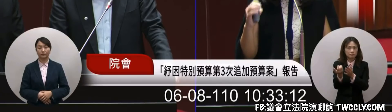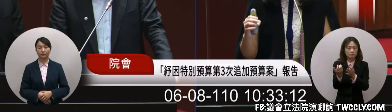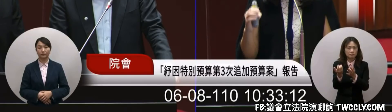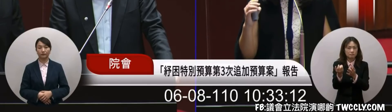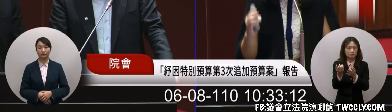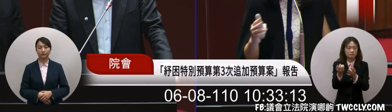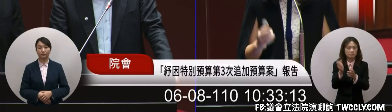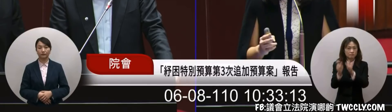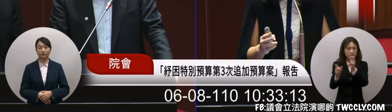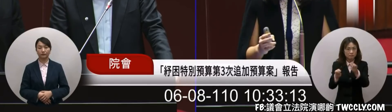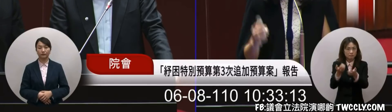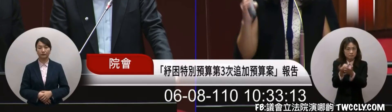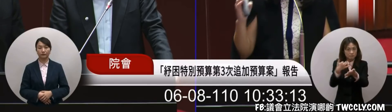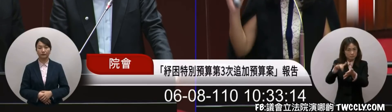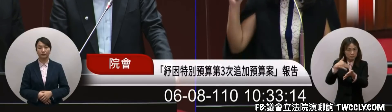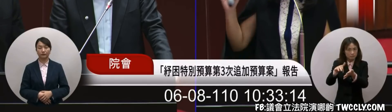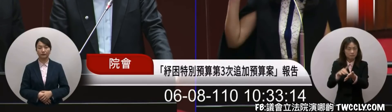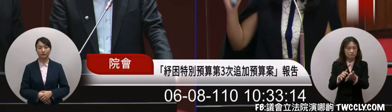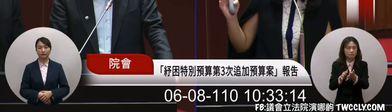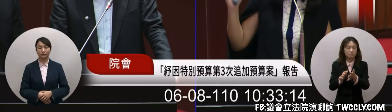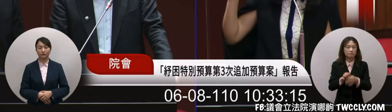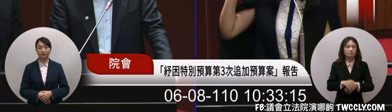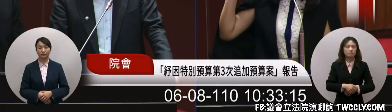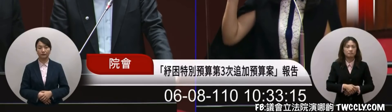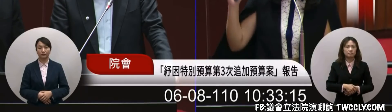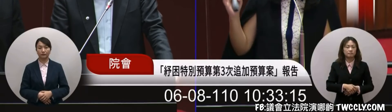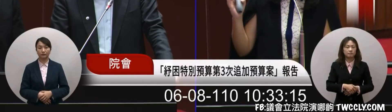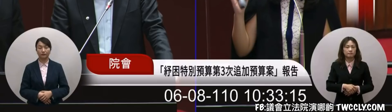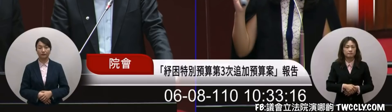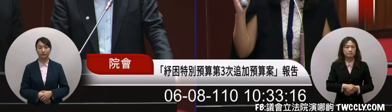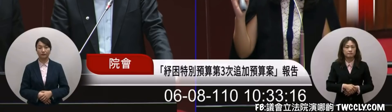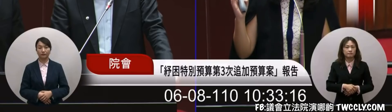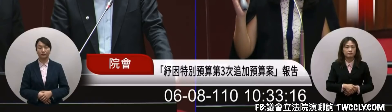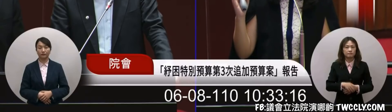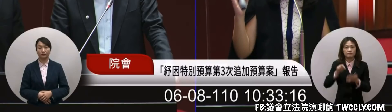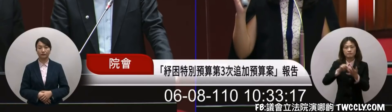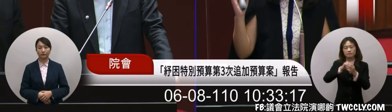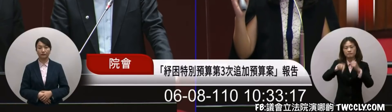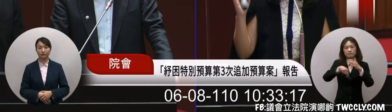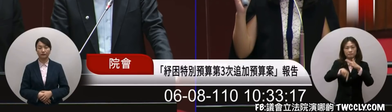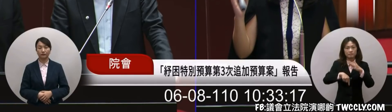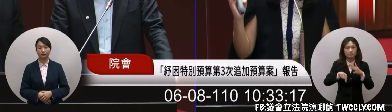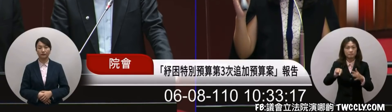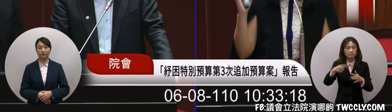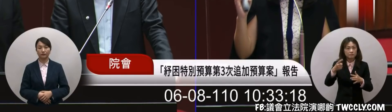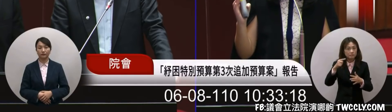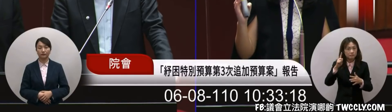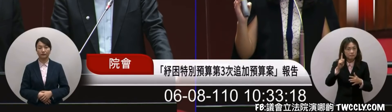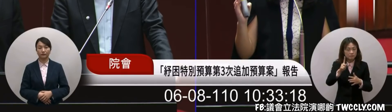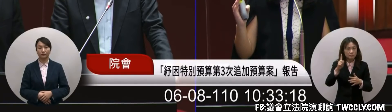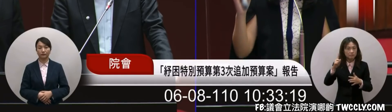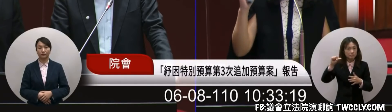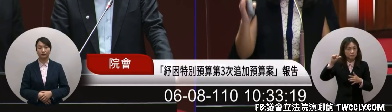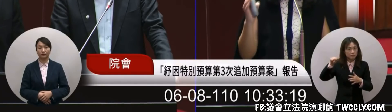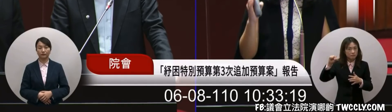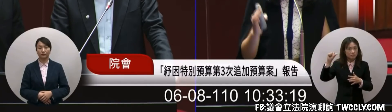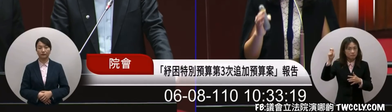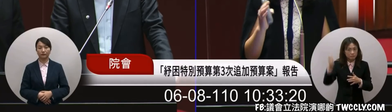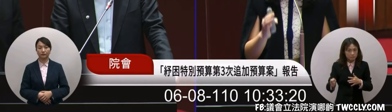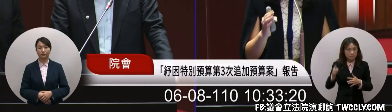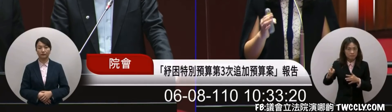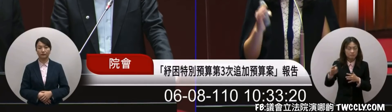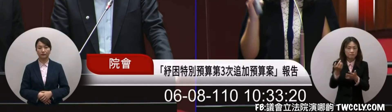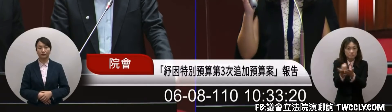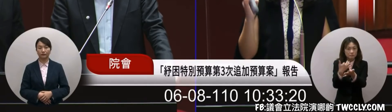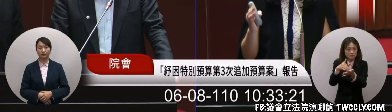合约关系的2000万剂疫苗，所以等同于。是我们在立法院的115.5亿通过的这个疫苗采购预算，已经花